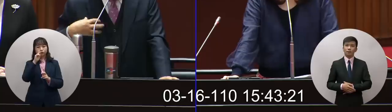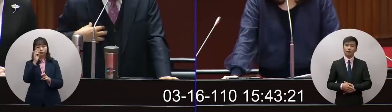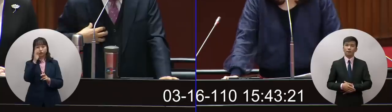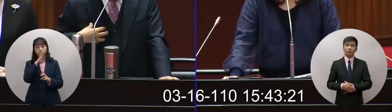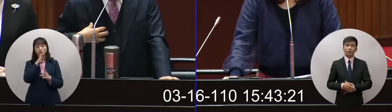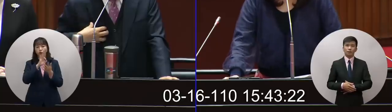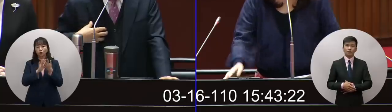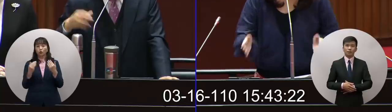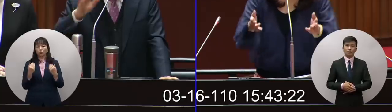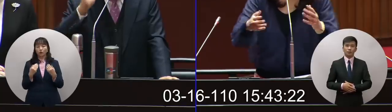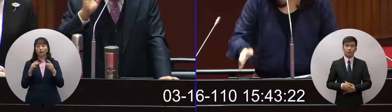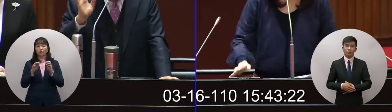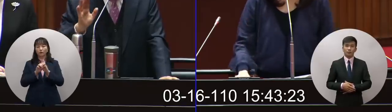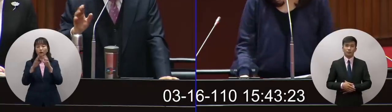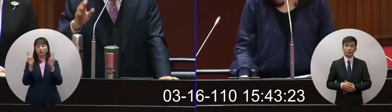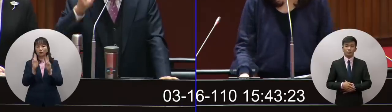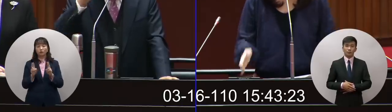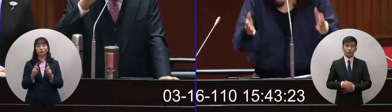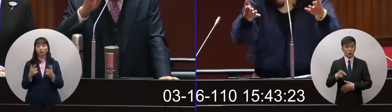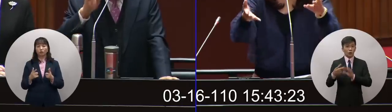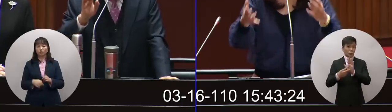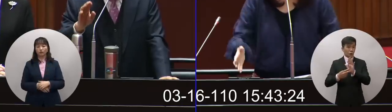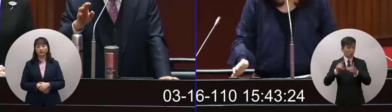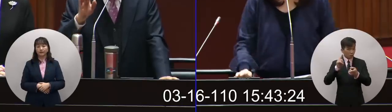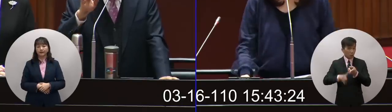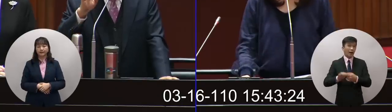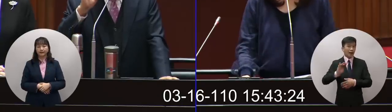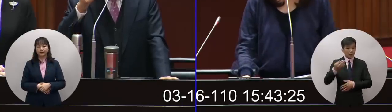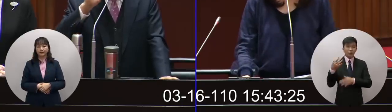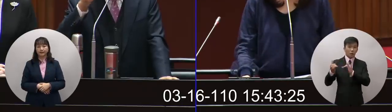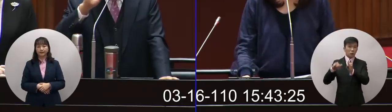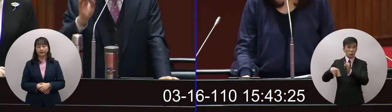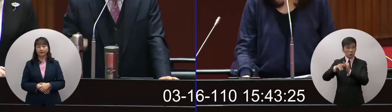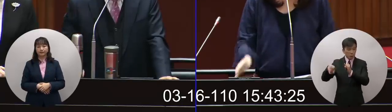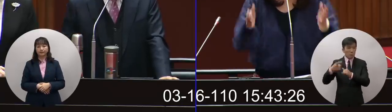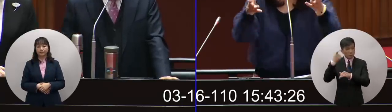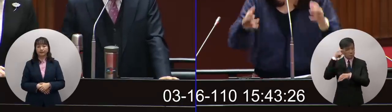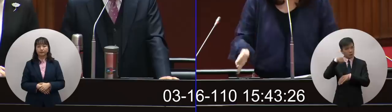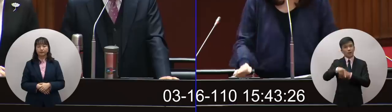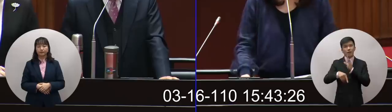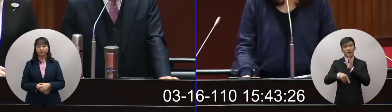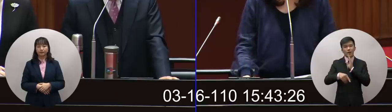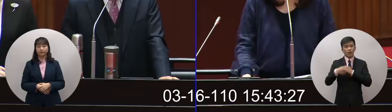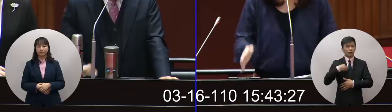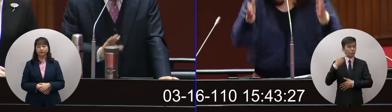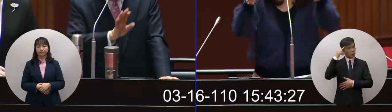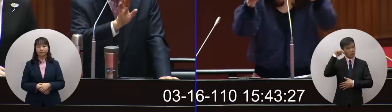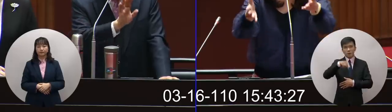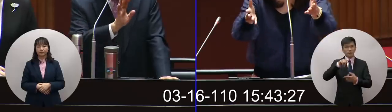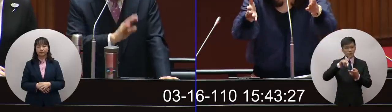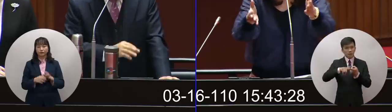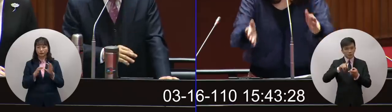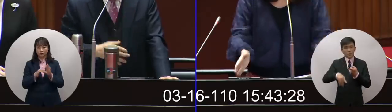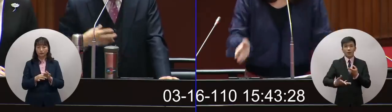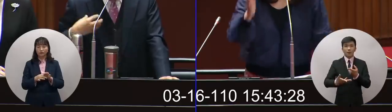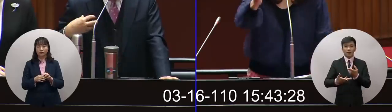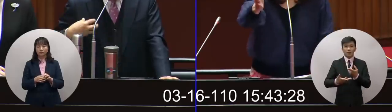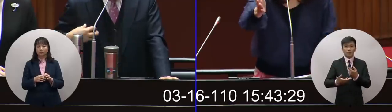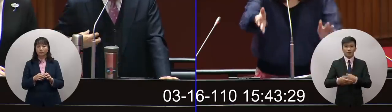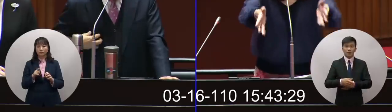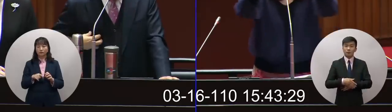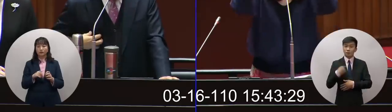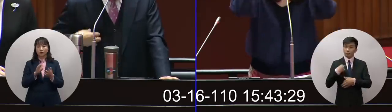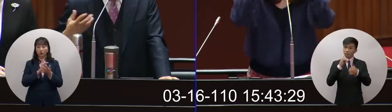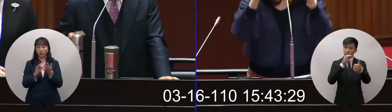有说用废发电。 这样的解释当然不好啊，问题是现在很多老百姓都是这样想啊，我也是觉得很不好，所以我才跟你讲。院